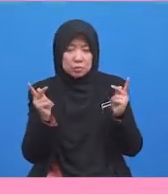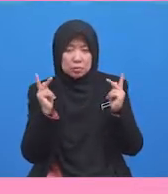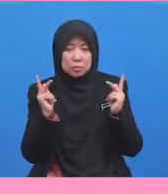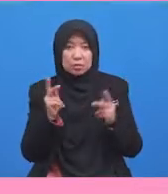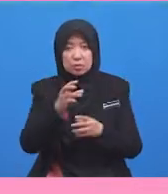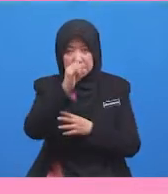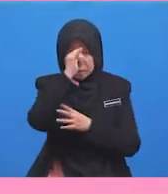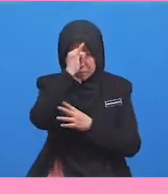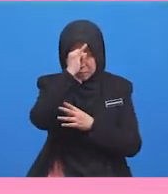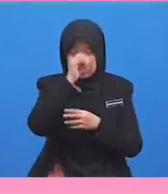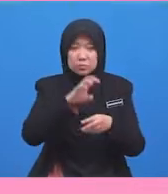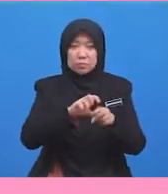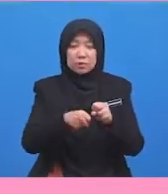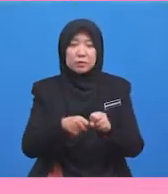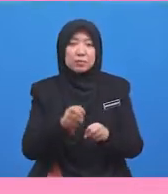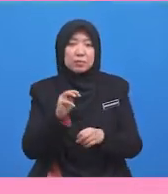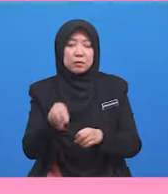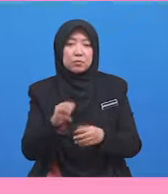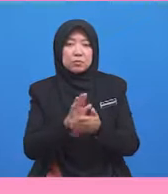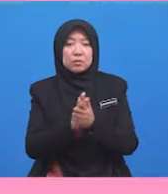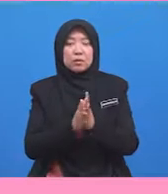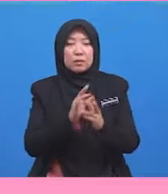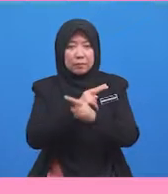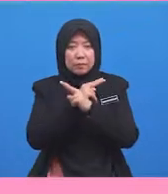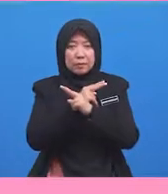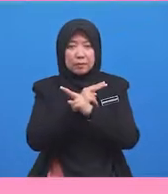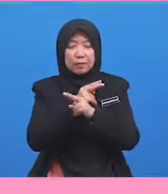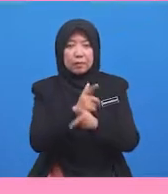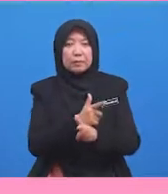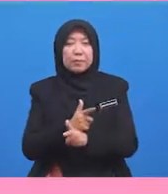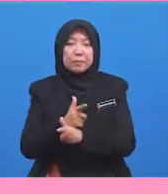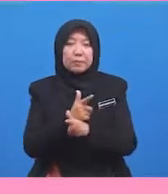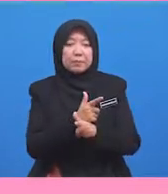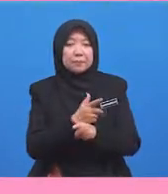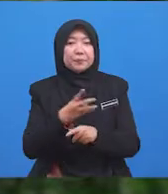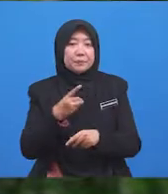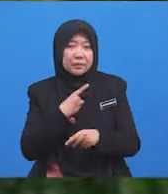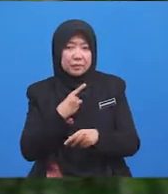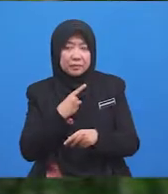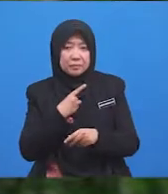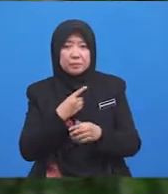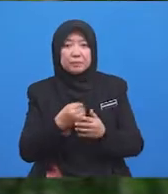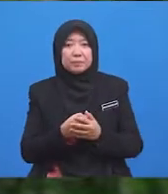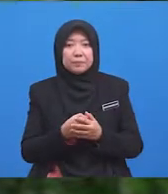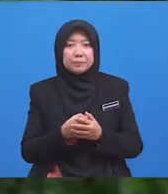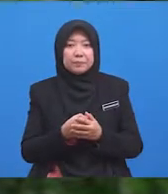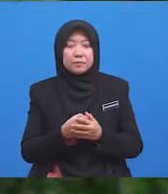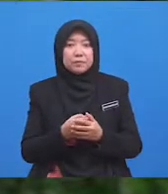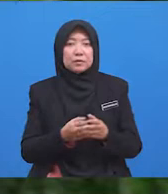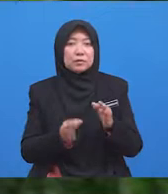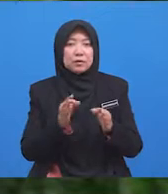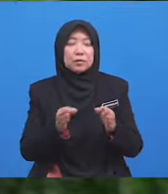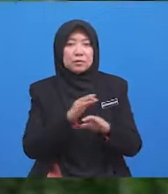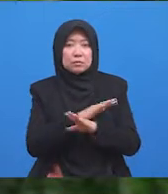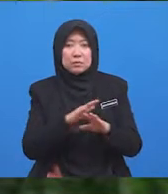qrange ia mampu menjadi benteng dalam memelihara kehormatan diri tanpa keteguhan